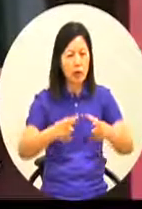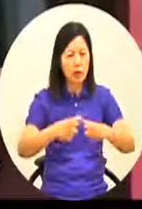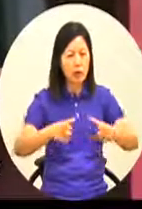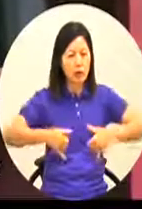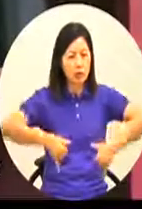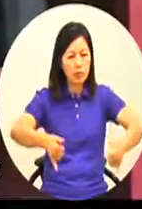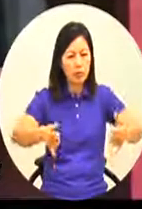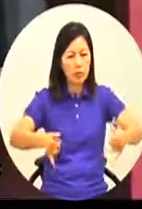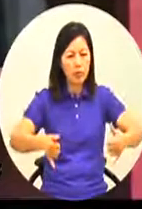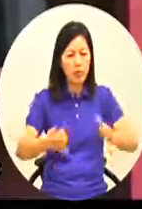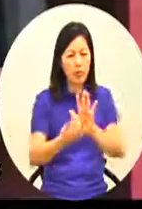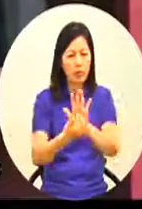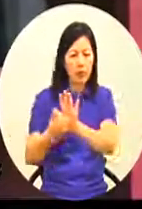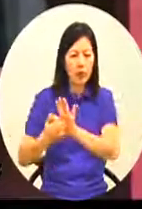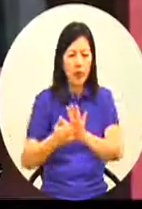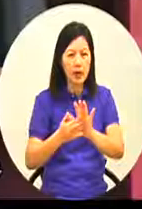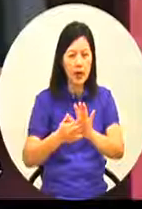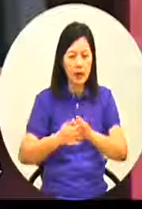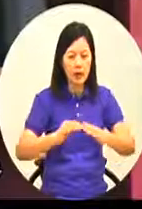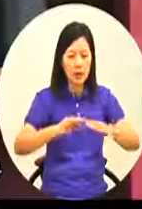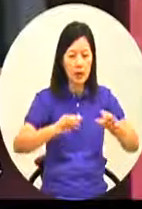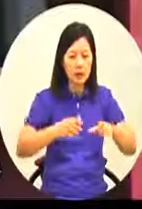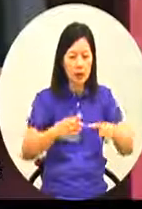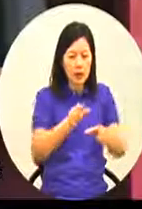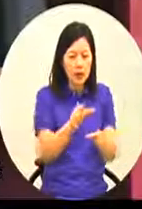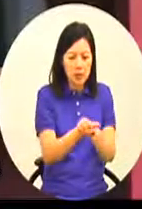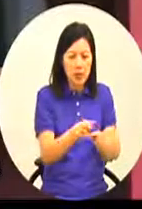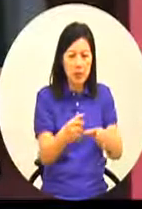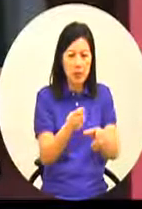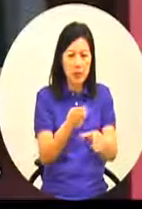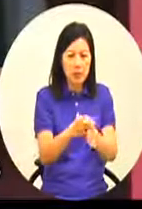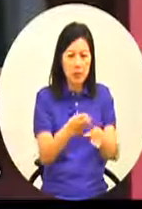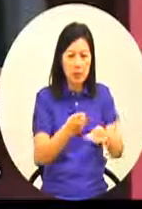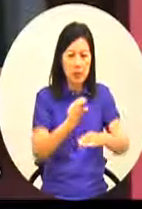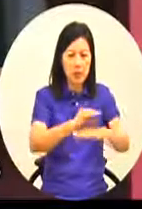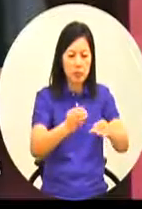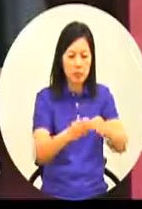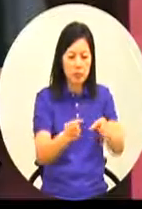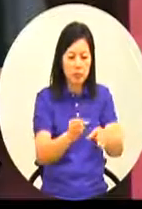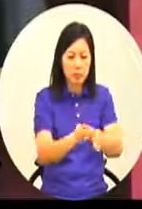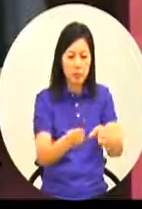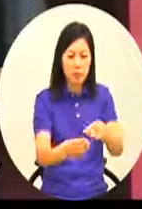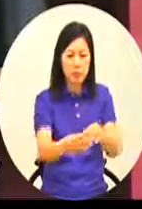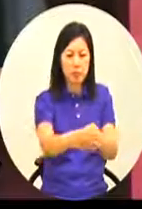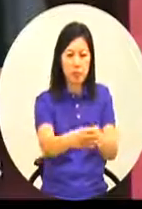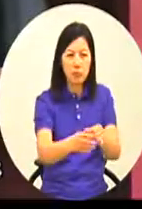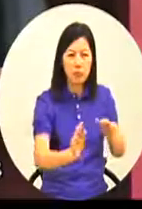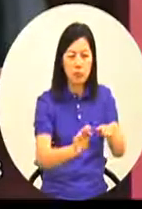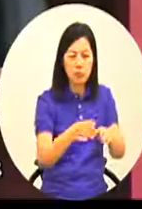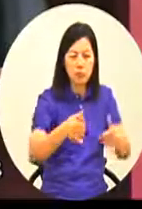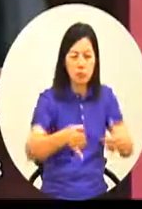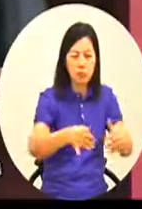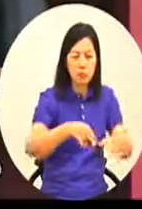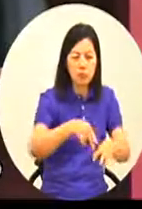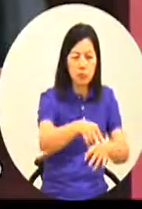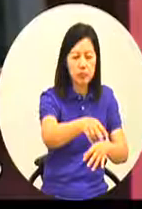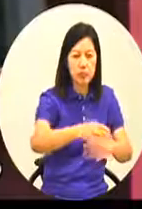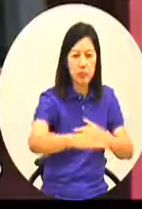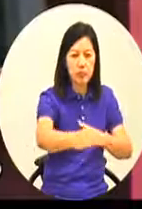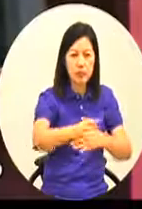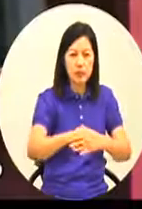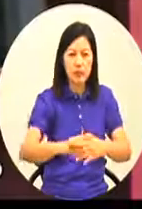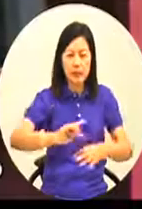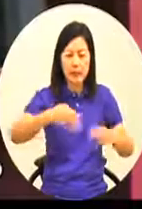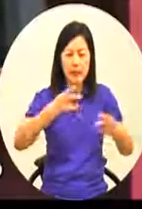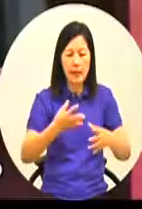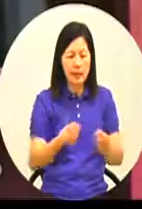种块状的那种砖块的行人道，而是尽量该思考以这个无障碍的方